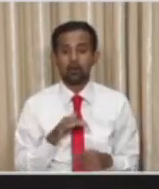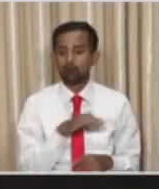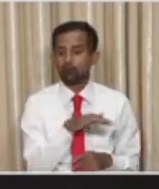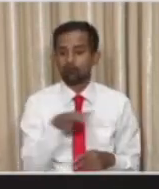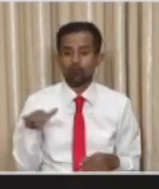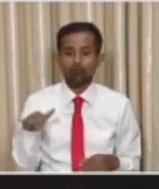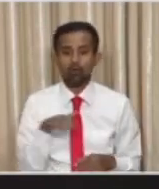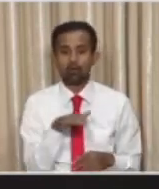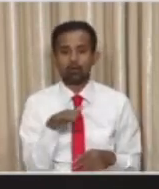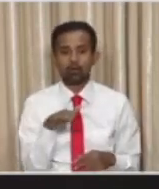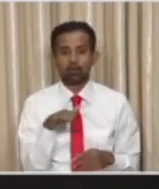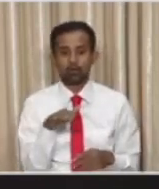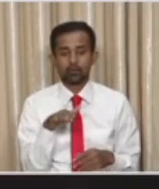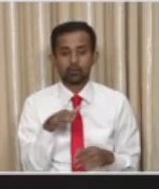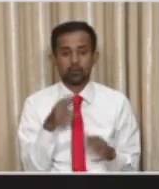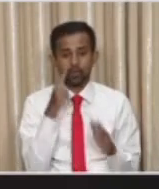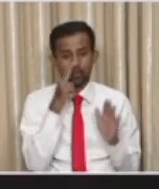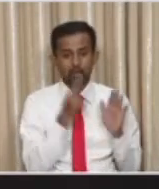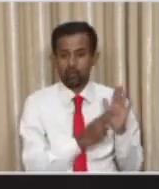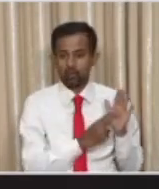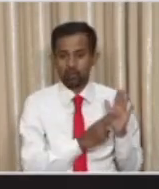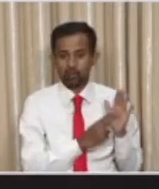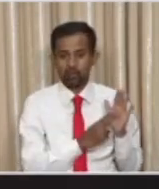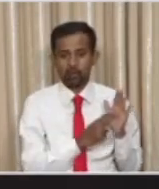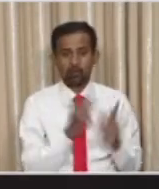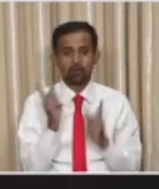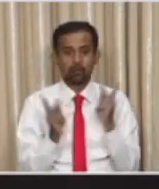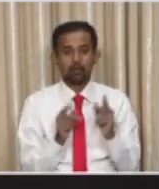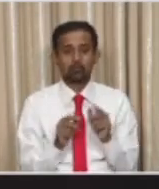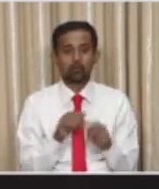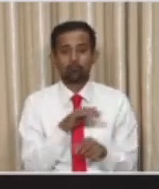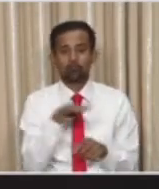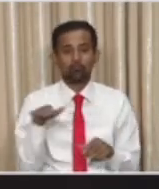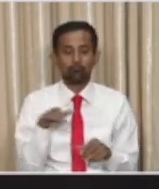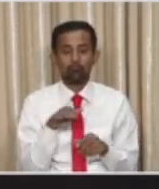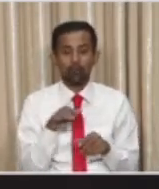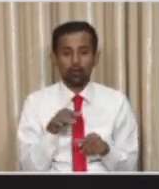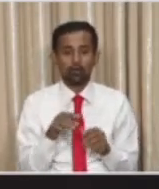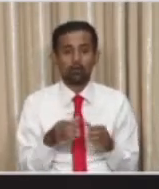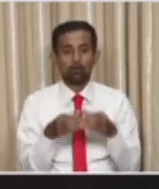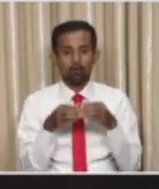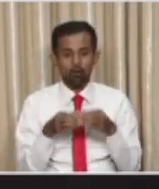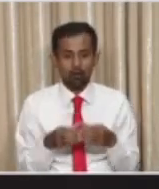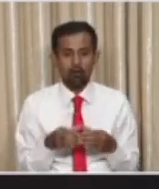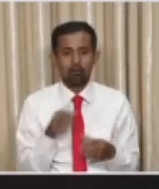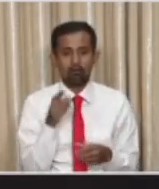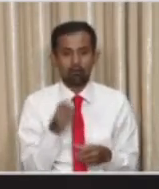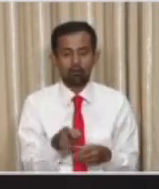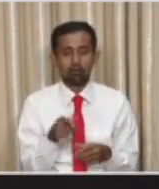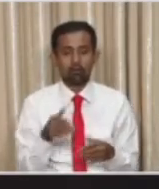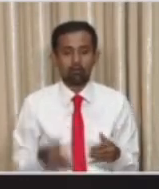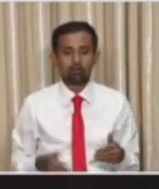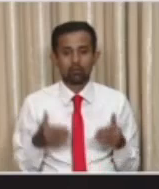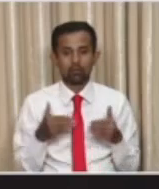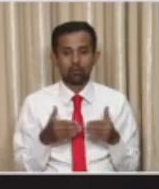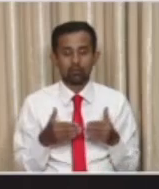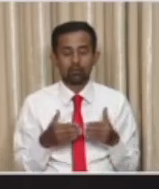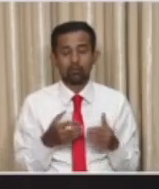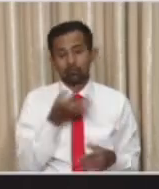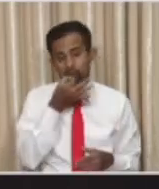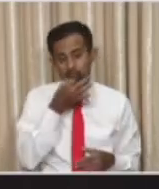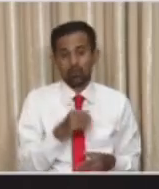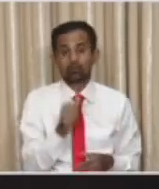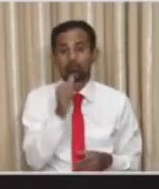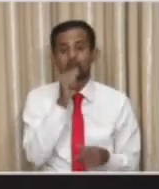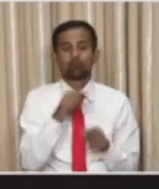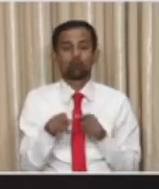ඉන්න මේ මීගමුවේ සංචාරක ශ්‍රේෂ්ඨයේ නියැලෙන කණ්ඩායම් වලට අද වහබොන තත්ත්වයට ඒ